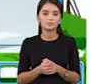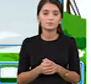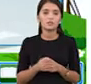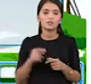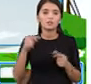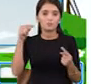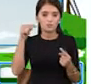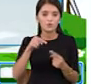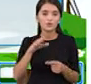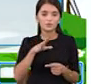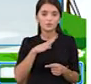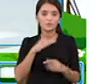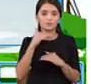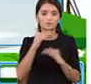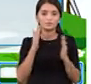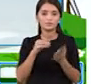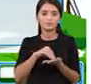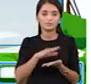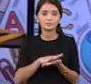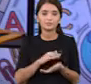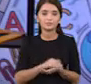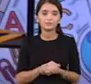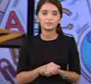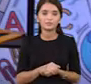Demak, harflar soni mos keldi.